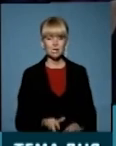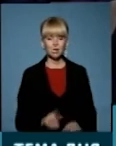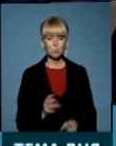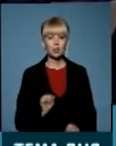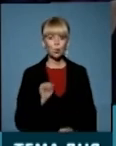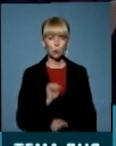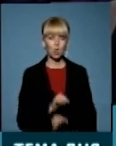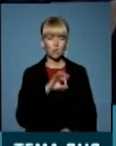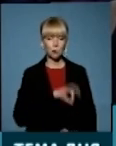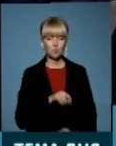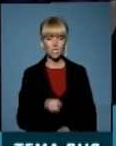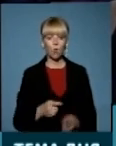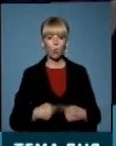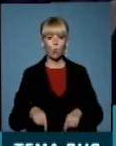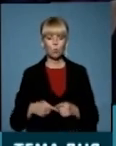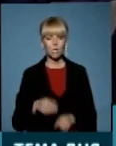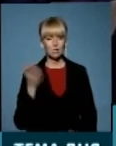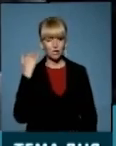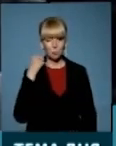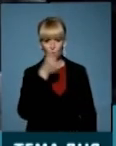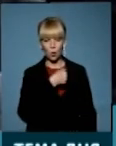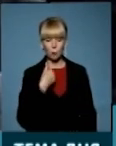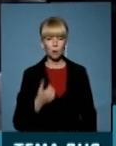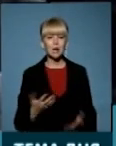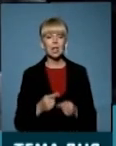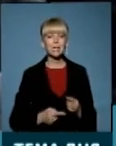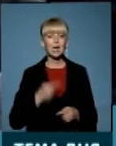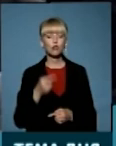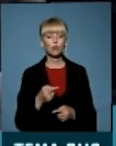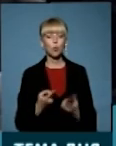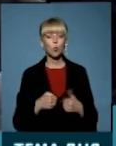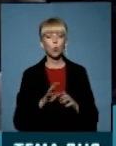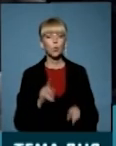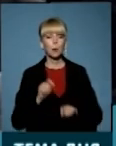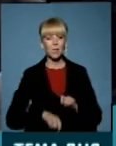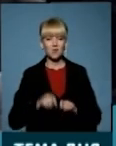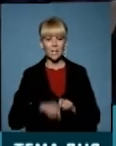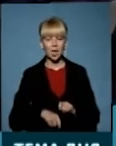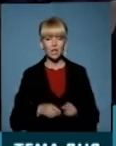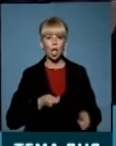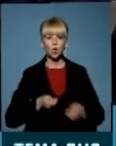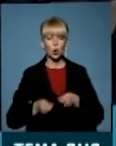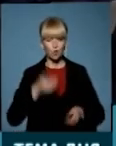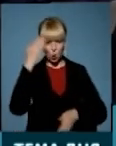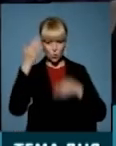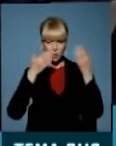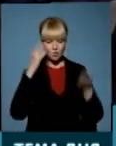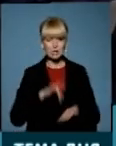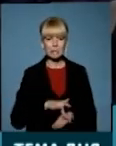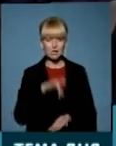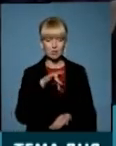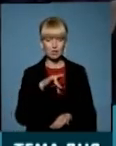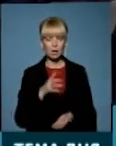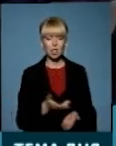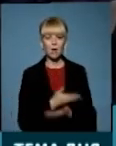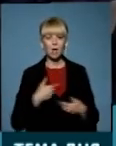призупинення експлуатації цих об'єктів тими роками. Які наступні об'єкти будете перевіряти? Торгово-розважальні центри